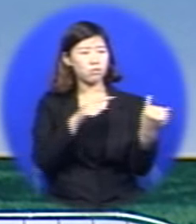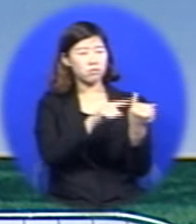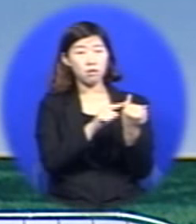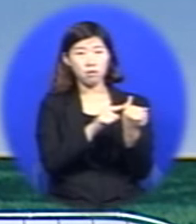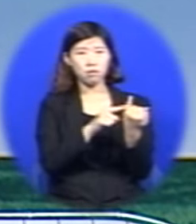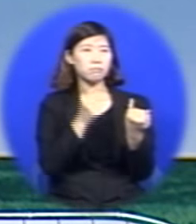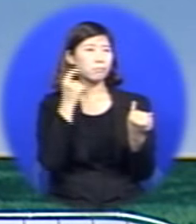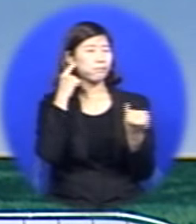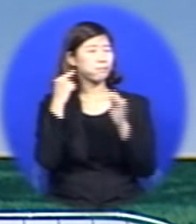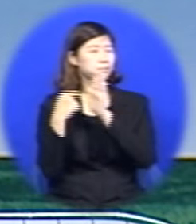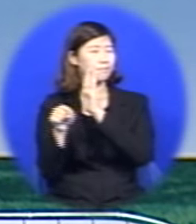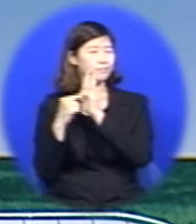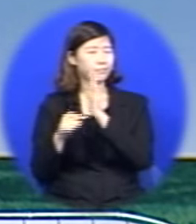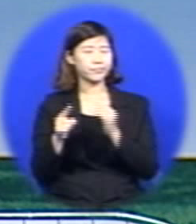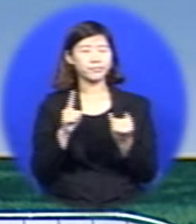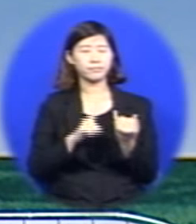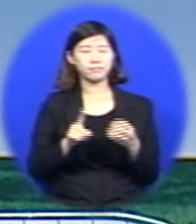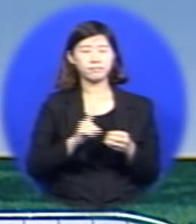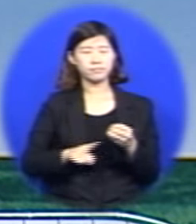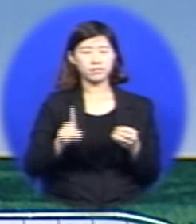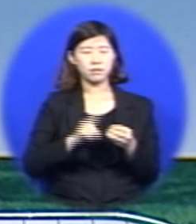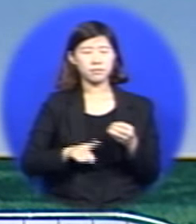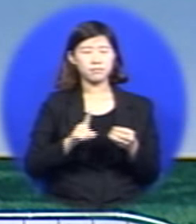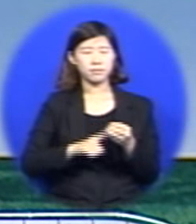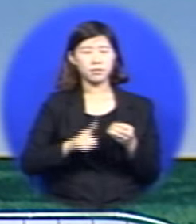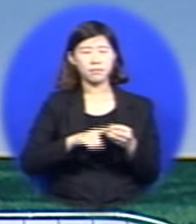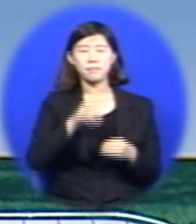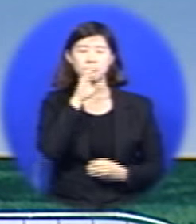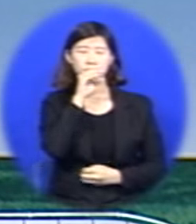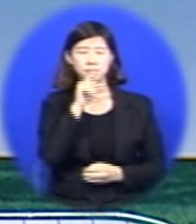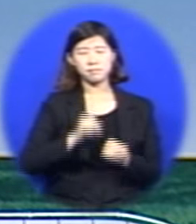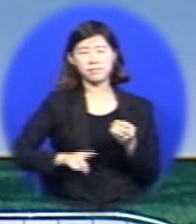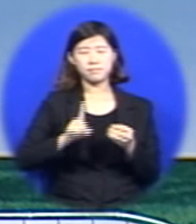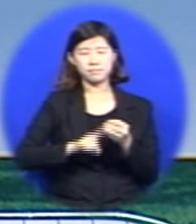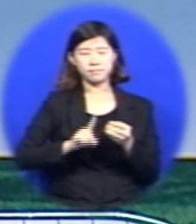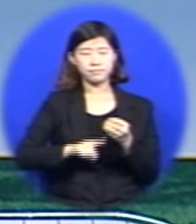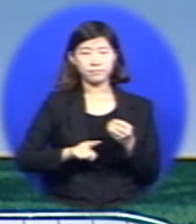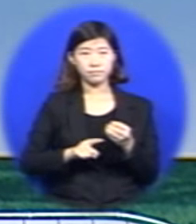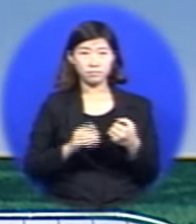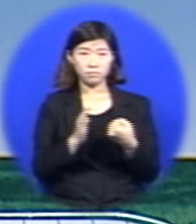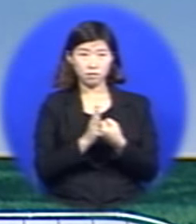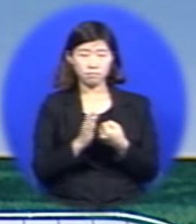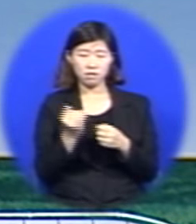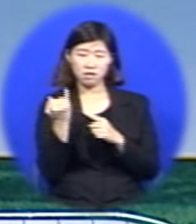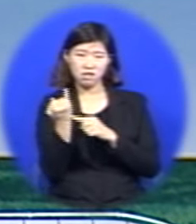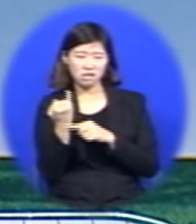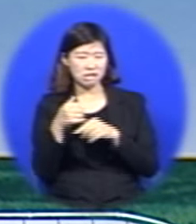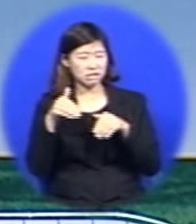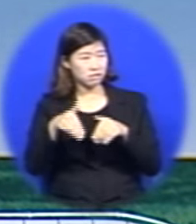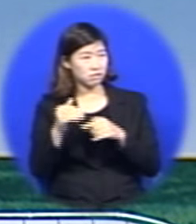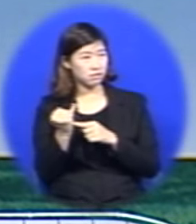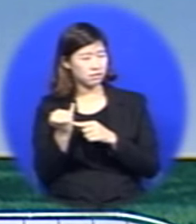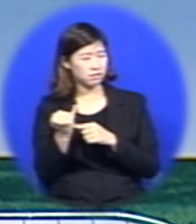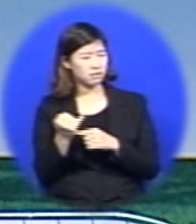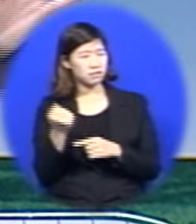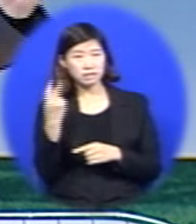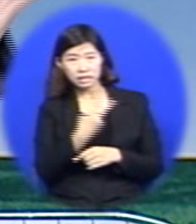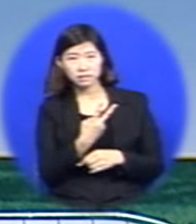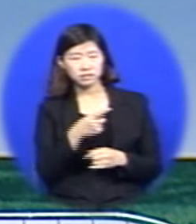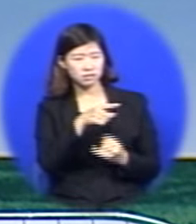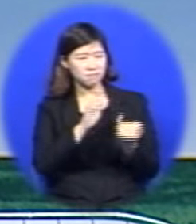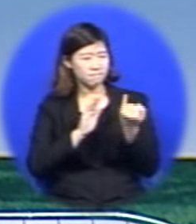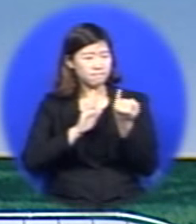척 여전히 목탁을 치면서 연부를 외우고 있었어요. 이 여 종업원이 다시 쫓아나가서 그 여성을